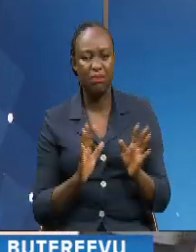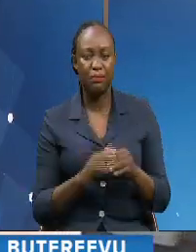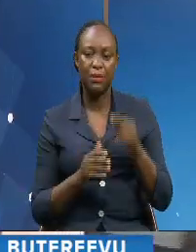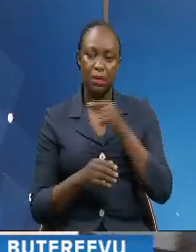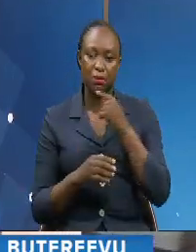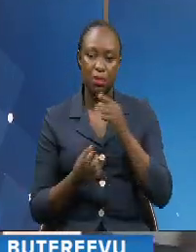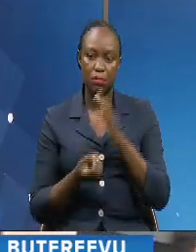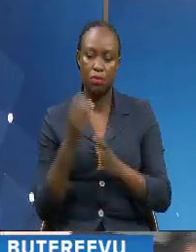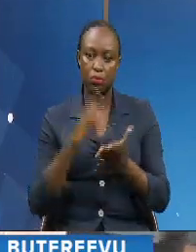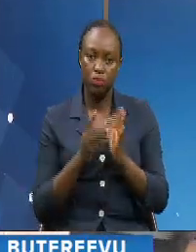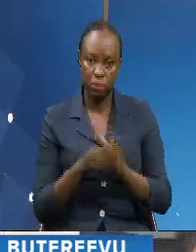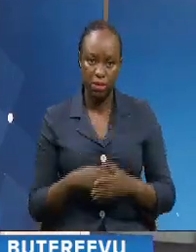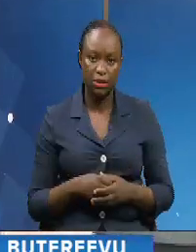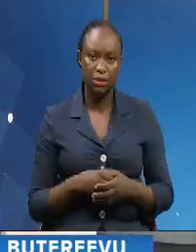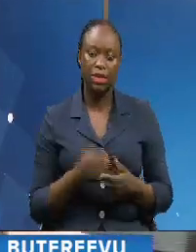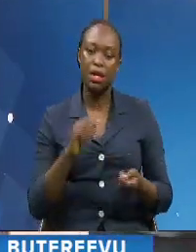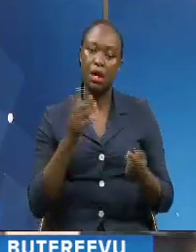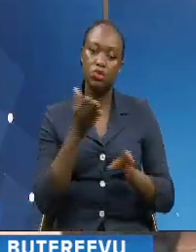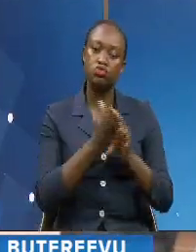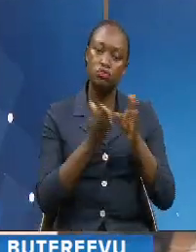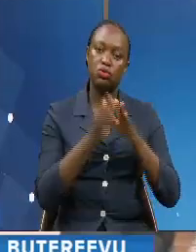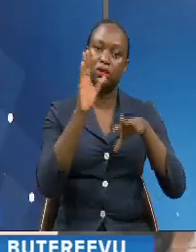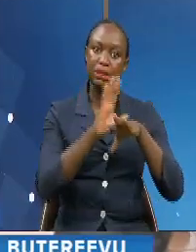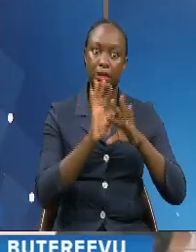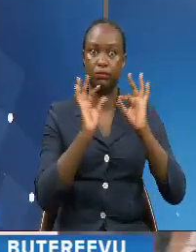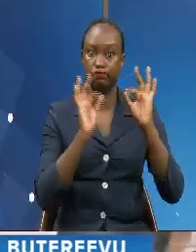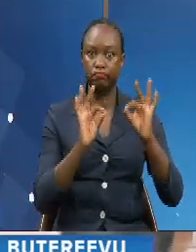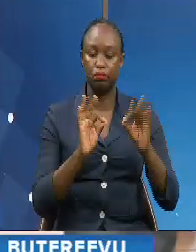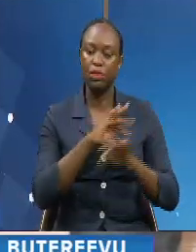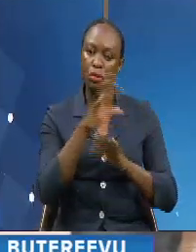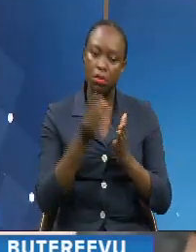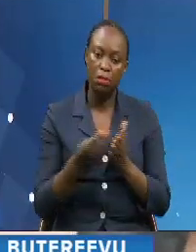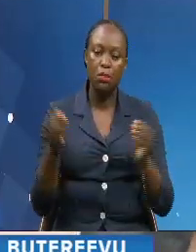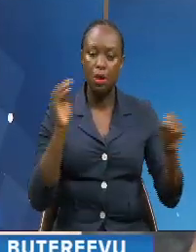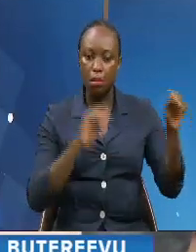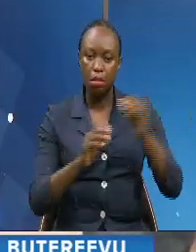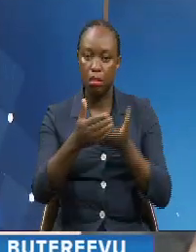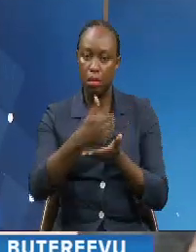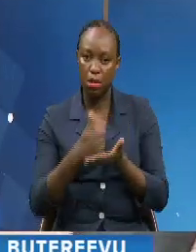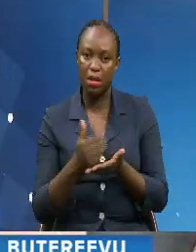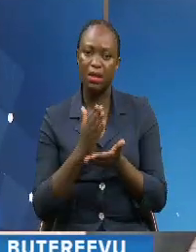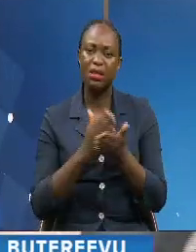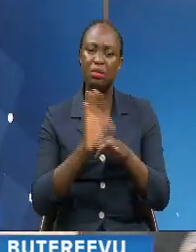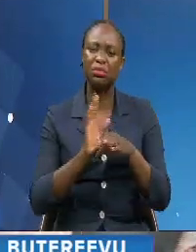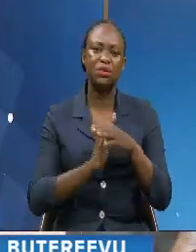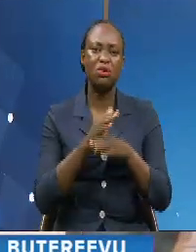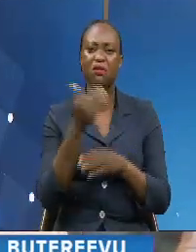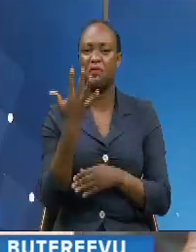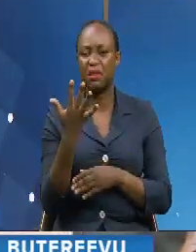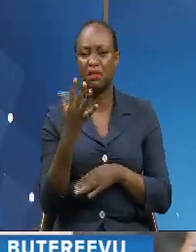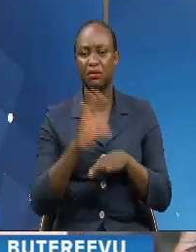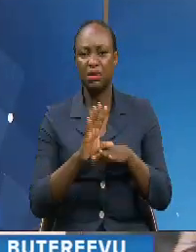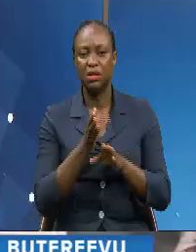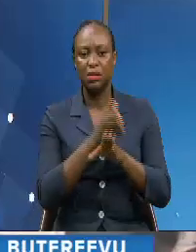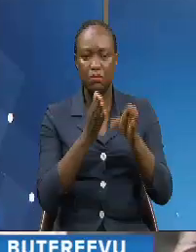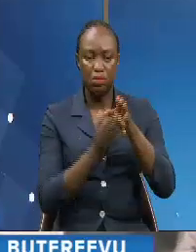yatandikawo enteekateeka y'okugoba ekkanisa ez'ebiwempe kyokka n'agamba nti ssente zonna ze baasolooza baliko ekkanisa ezisoba mu 5 ze